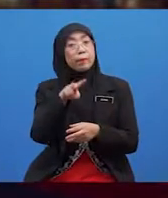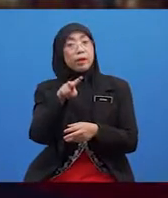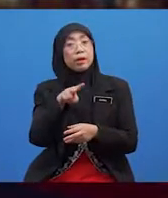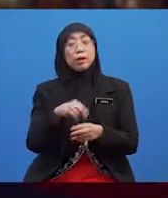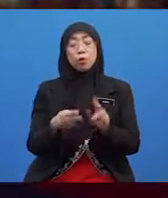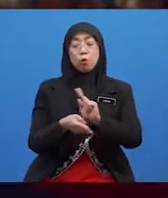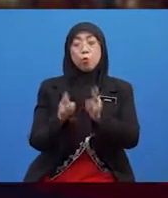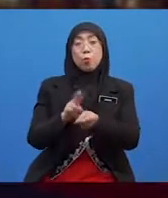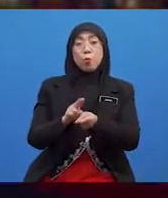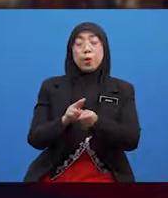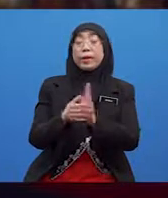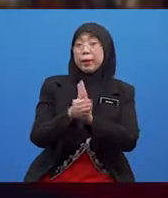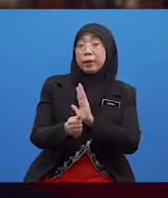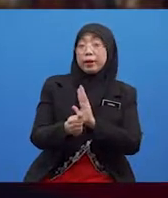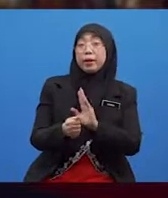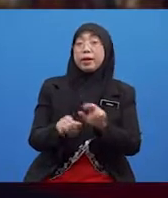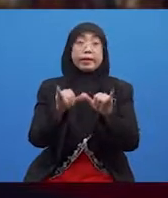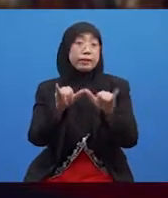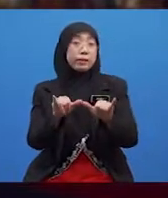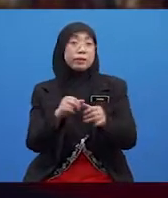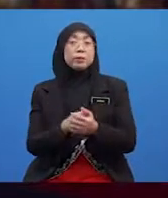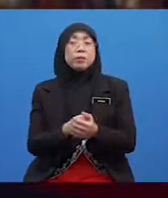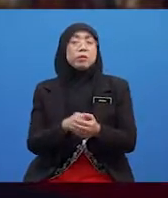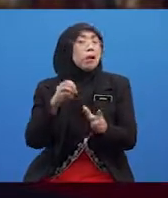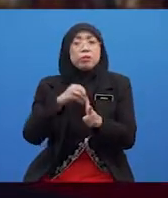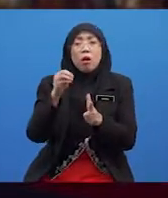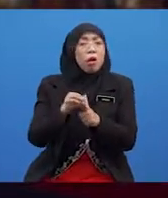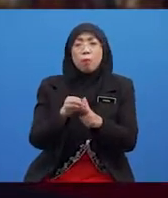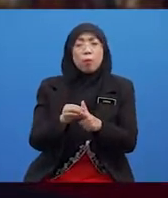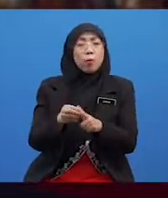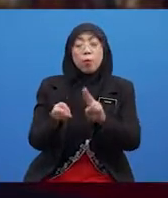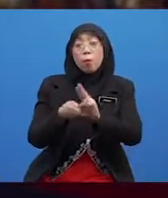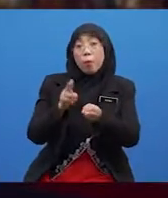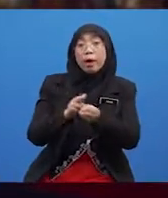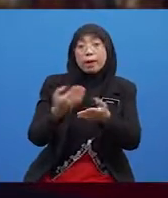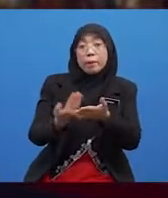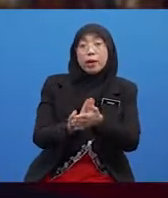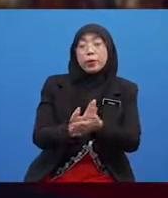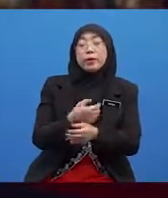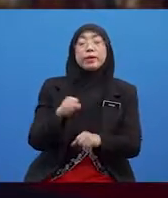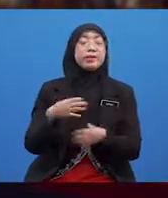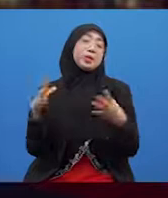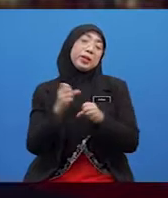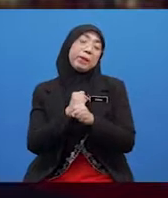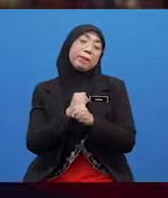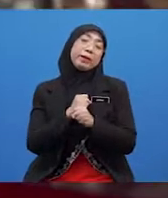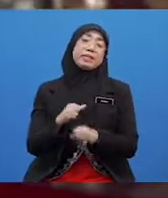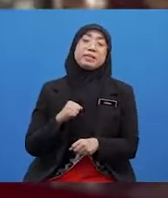terhadap pengetahuan mahupun pengalaman baru yang diperolehi oleh individu